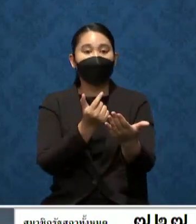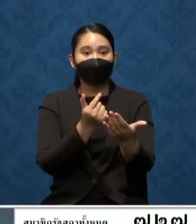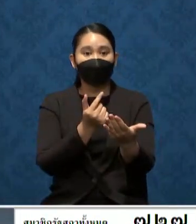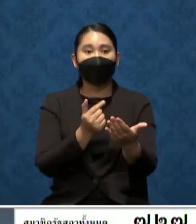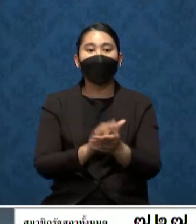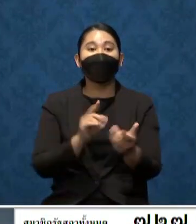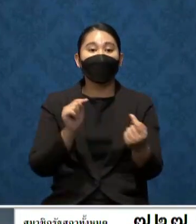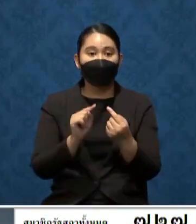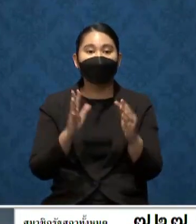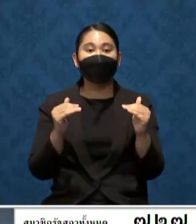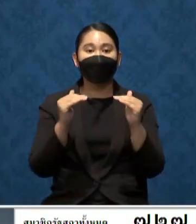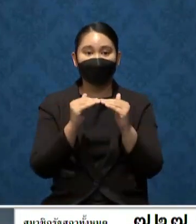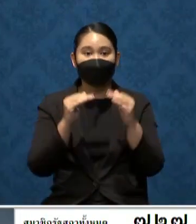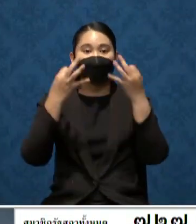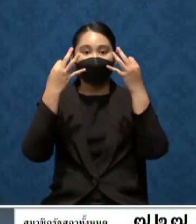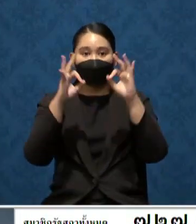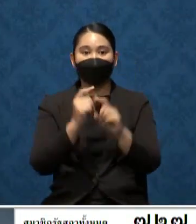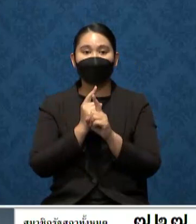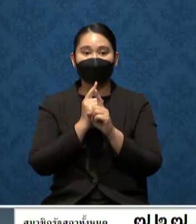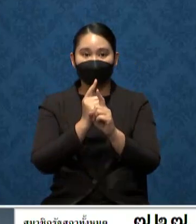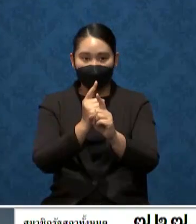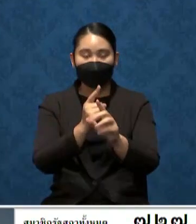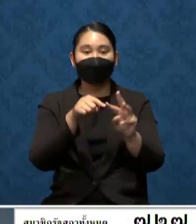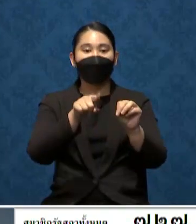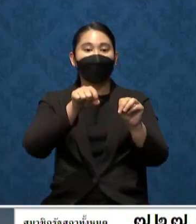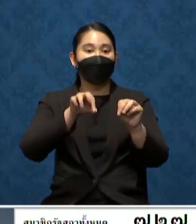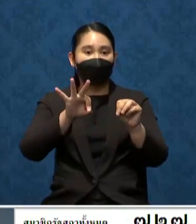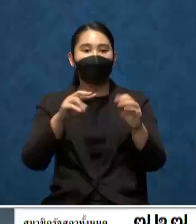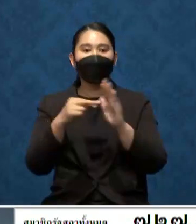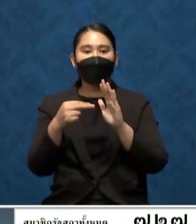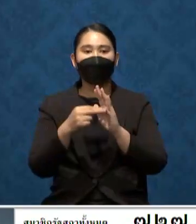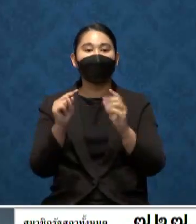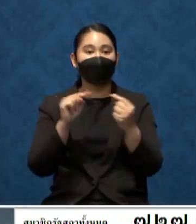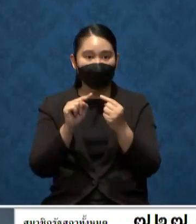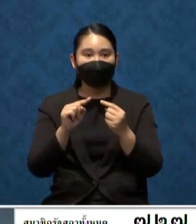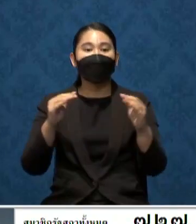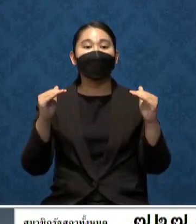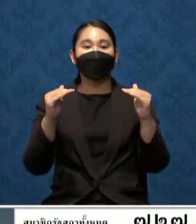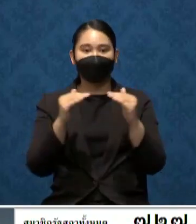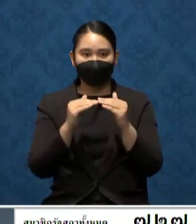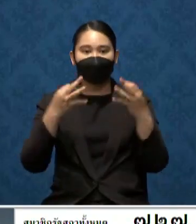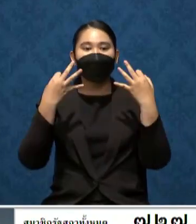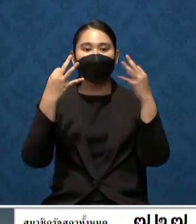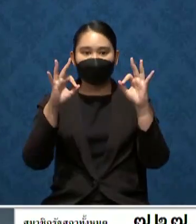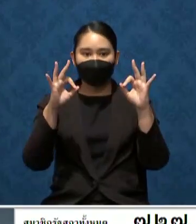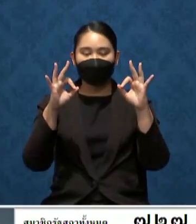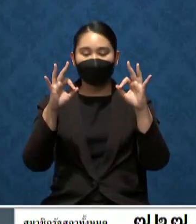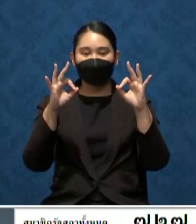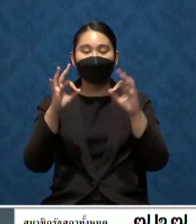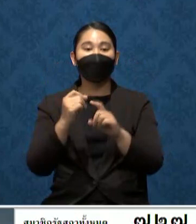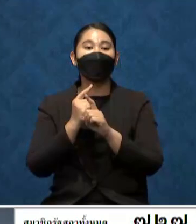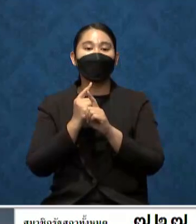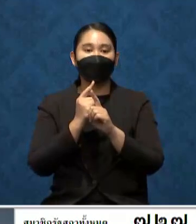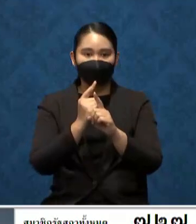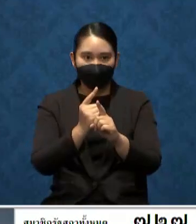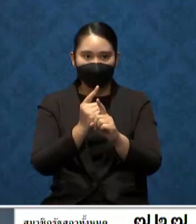สิทธิหรือเสรีภาพตามมาตรานี้ให้หมายความรวมถึงสิทธิและเสรีภาพตามพันธ